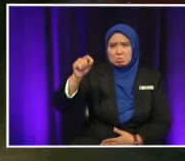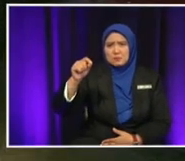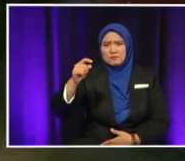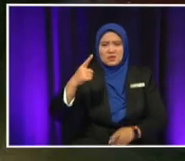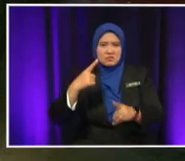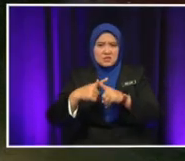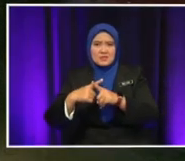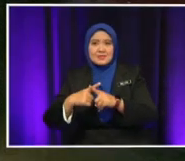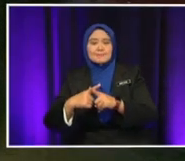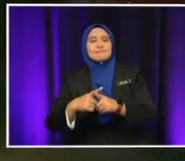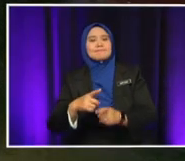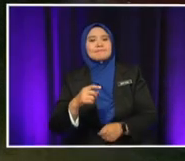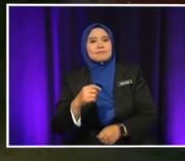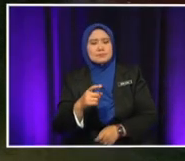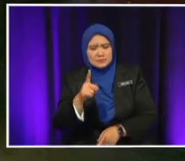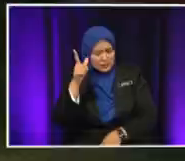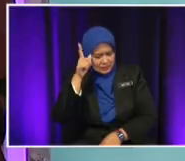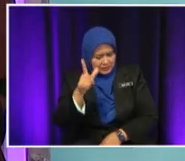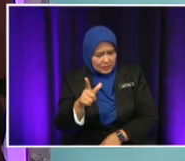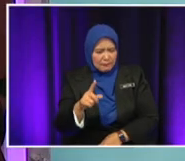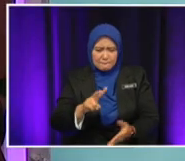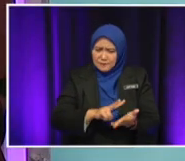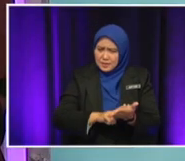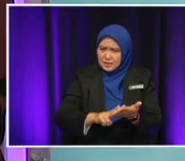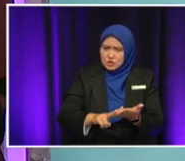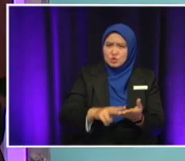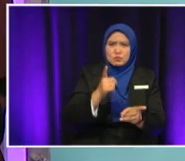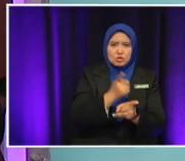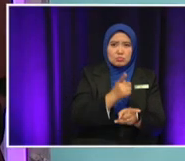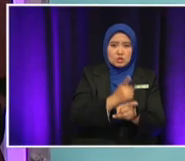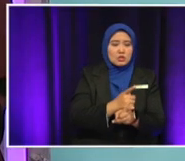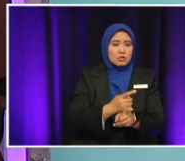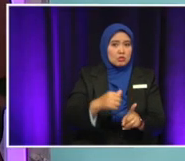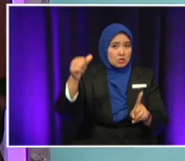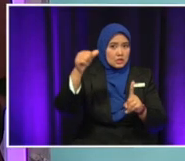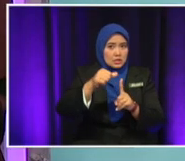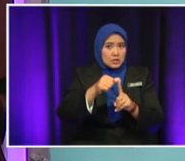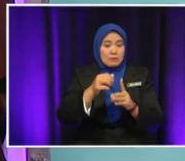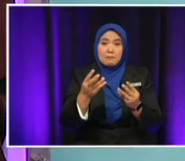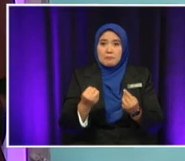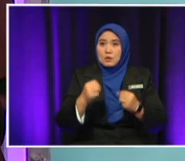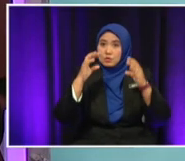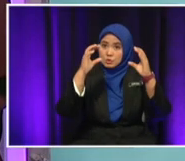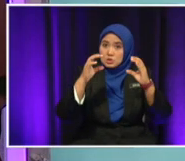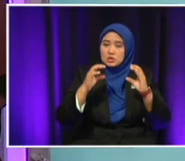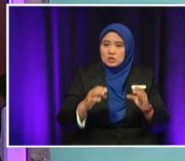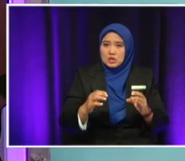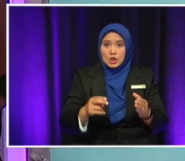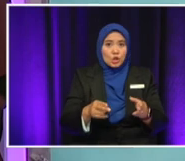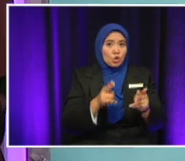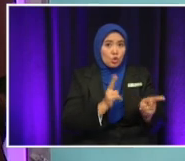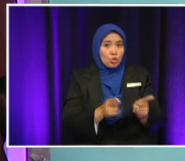Jadi kenapa sih kehendak soalan baca apa dia punya arahan ya ciri-ciri ke urutan langkah kerja ke